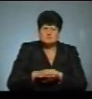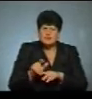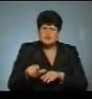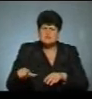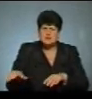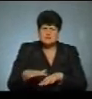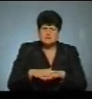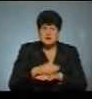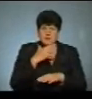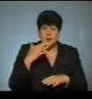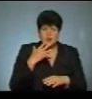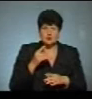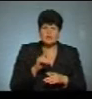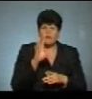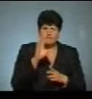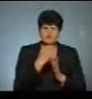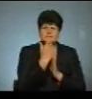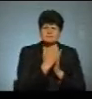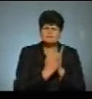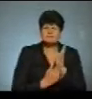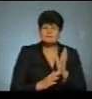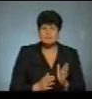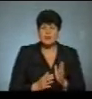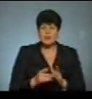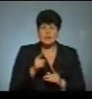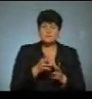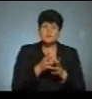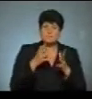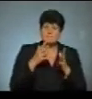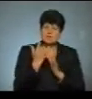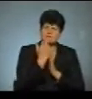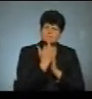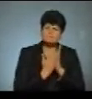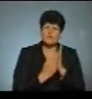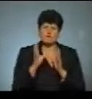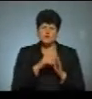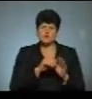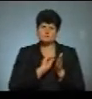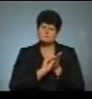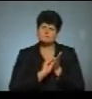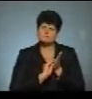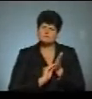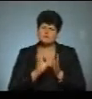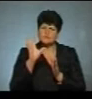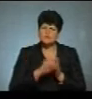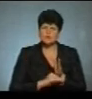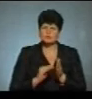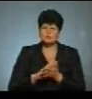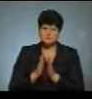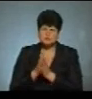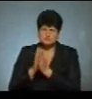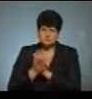церемонії оці розписані норми. І чим більше унормовані взаємини, проговорені в діалогічній